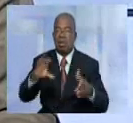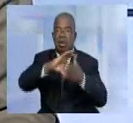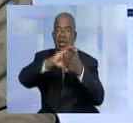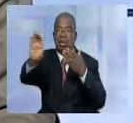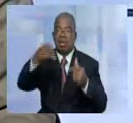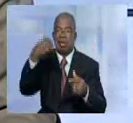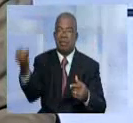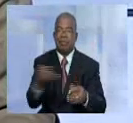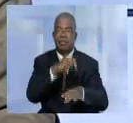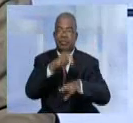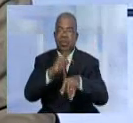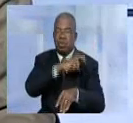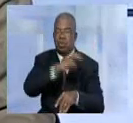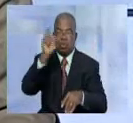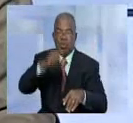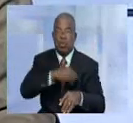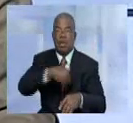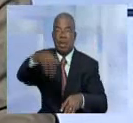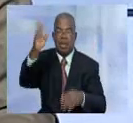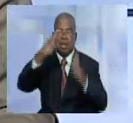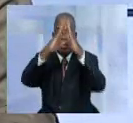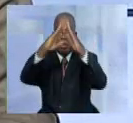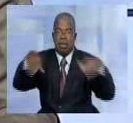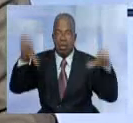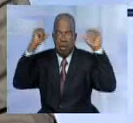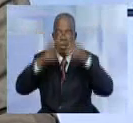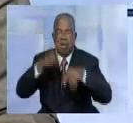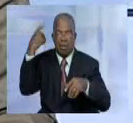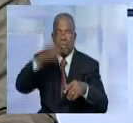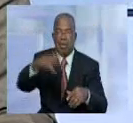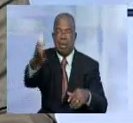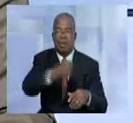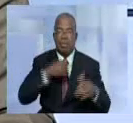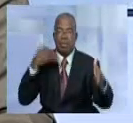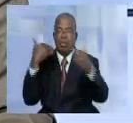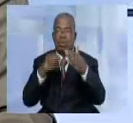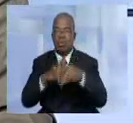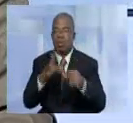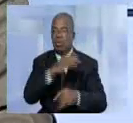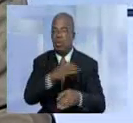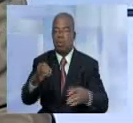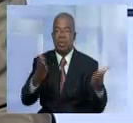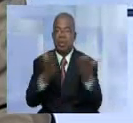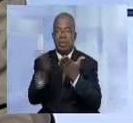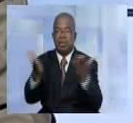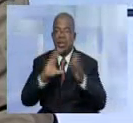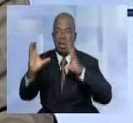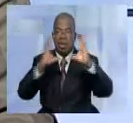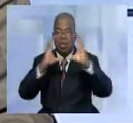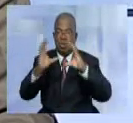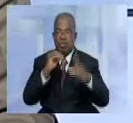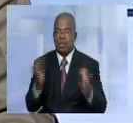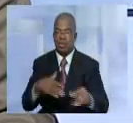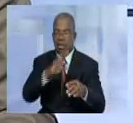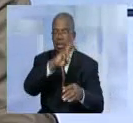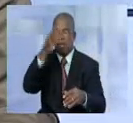à retirer au palais de la présidence de la République auprès du service de presse, si au bâtiment